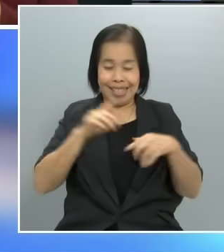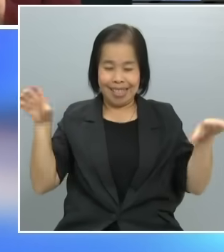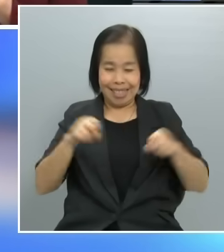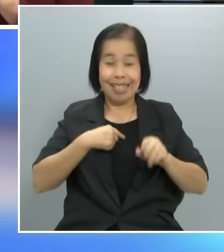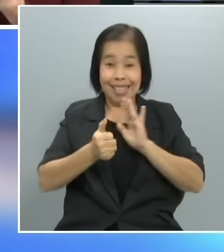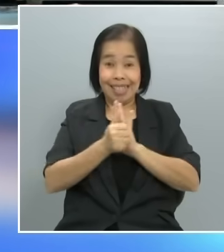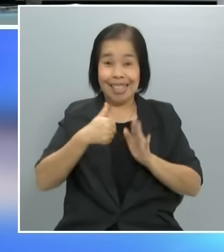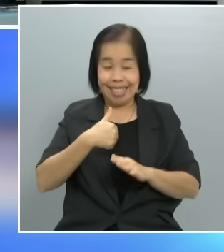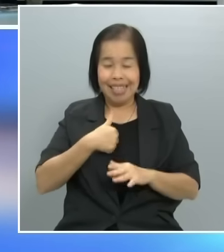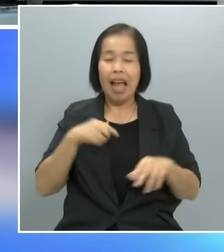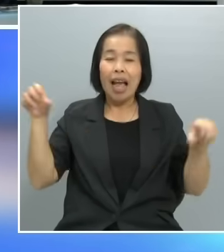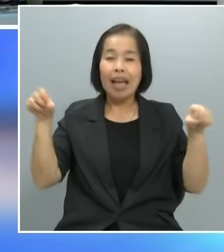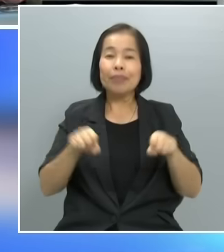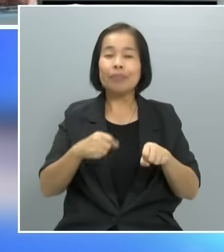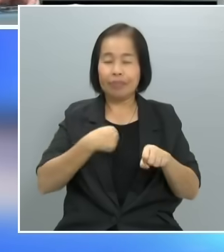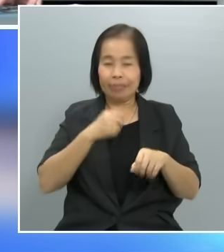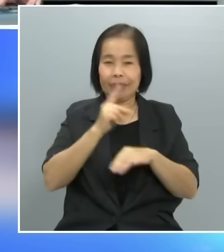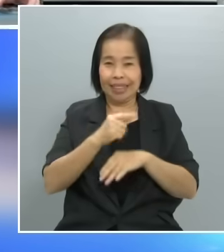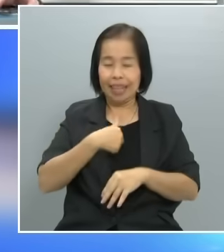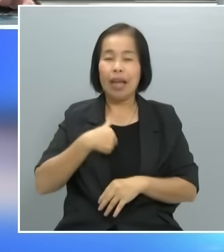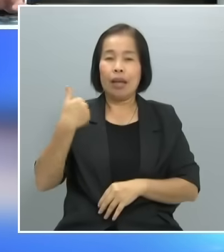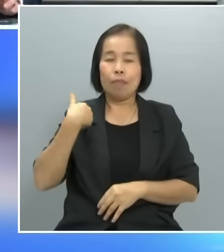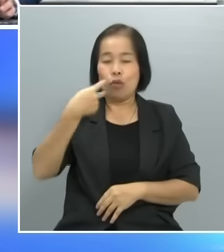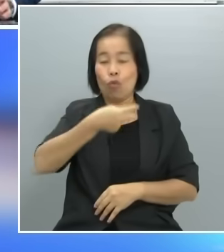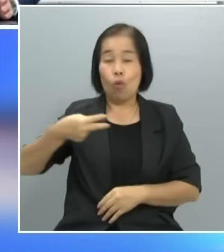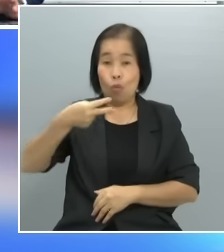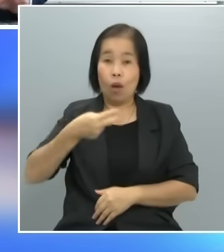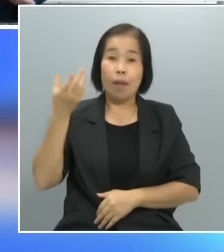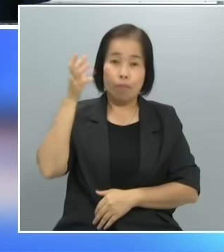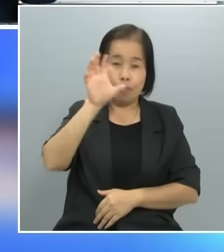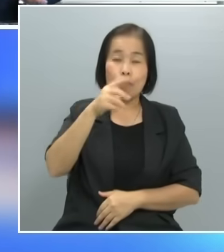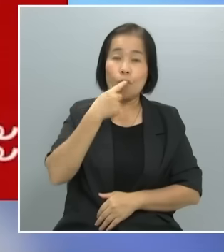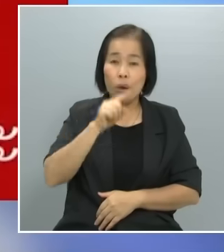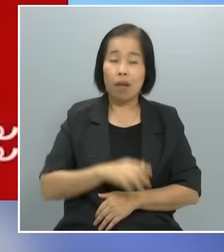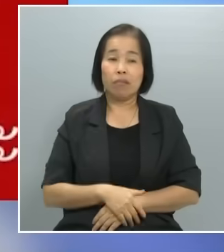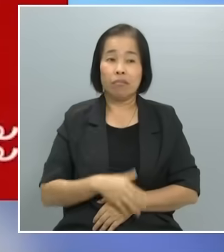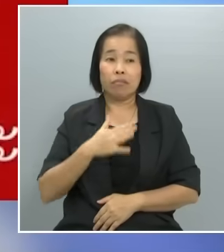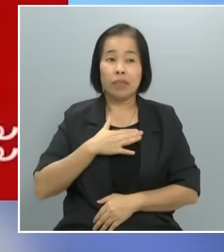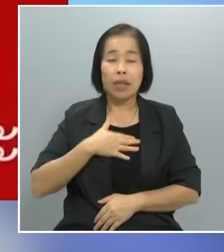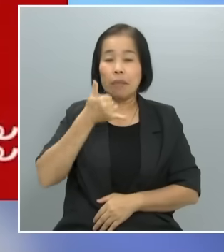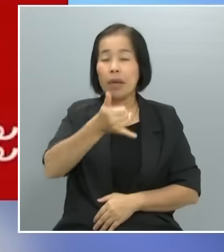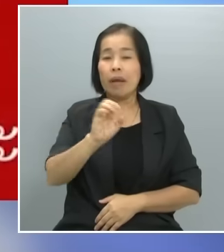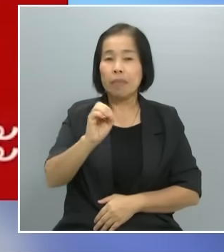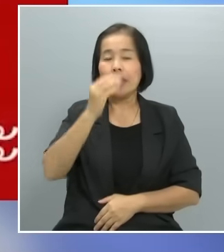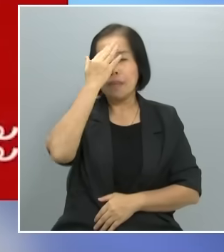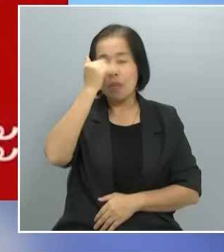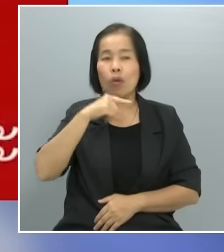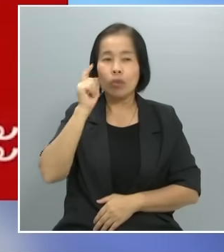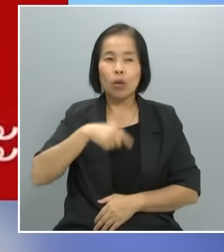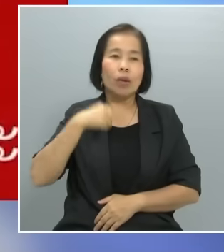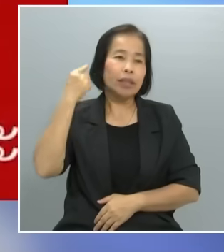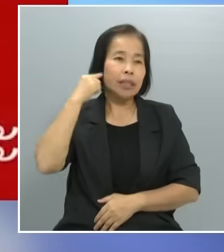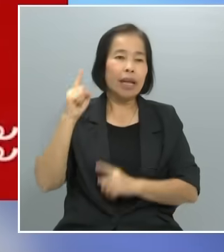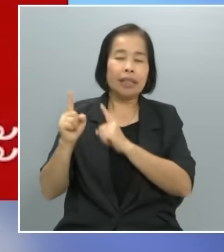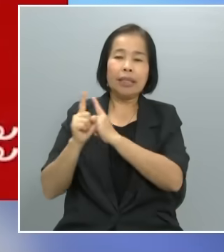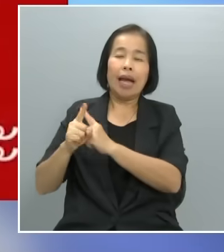แม่สื่อออนไลน์อะค่ะได้มีการโพสต์ข้อความแบบนี้ที่พี่เล็กไม่ได้ไปออกรายการก็เพราะว่าพี่ต้องเชื่อทางทีมงานทน